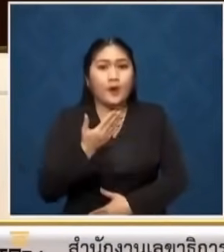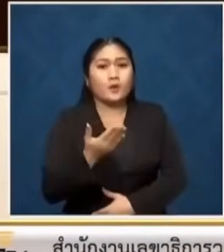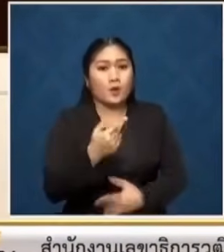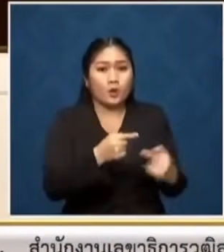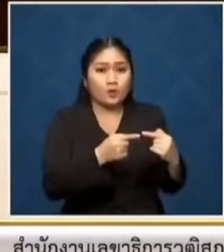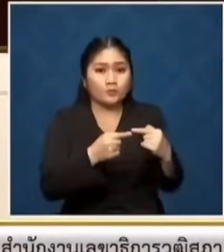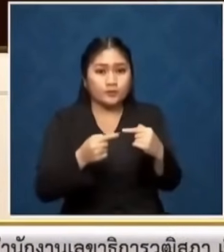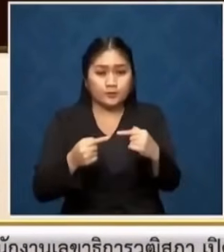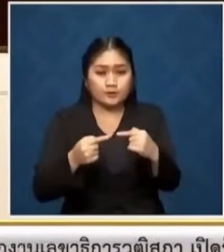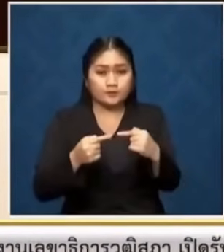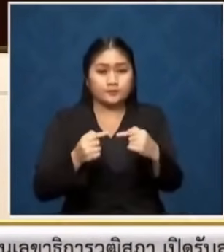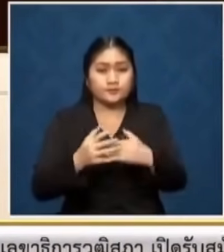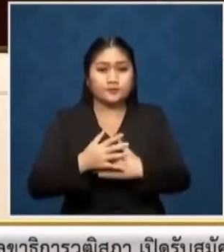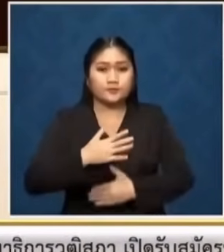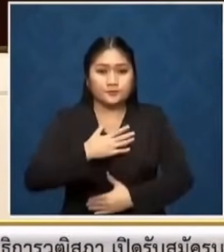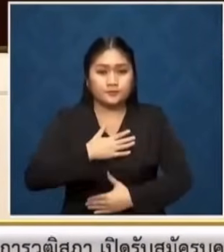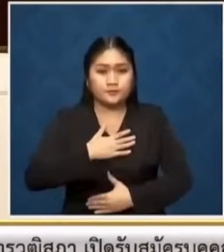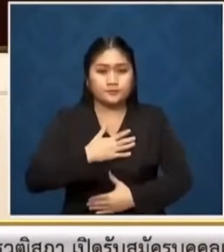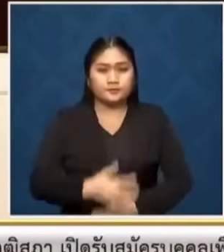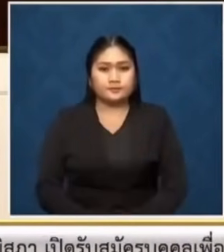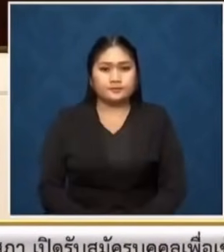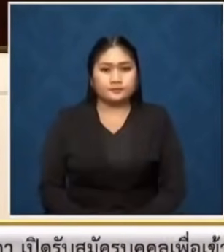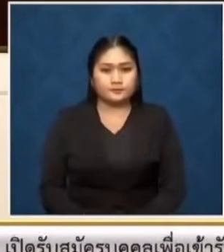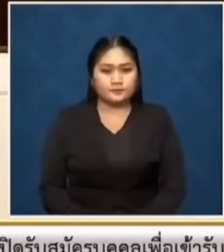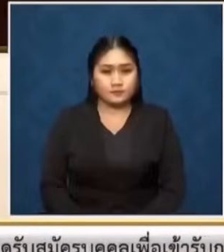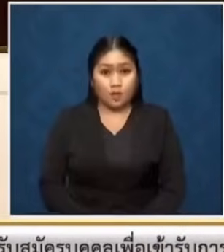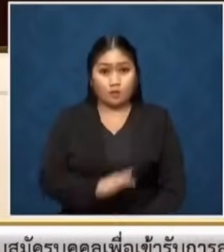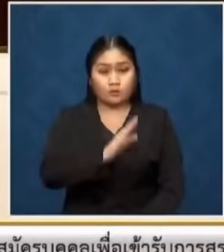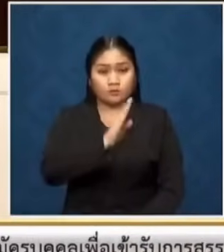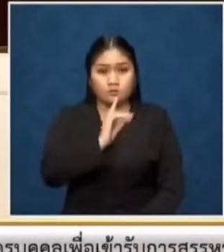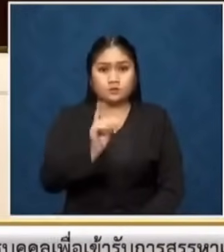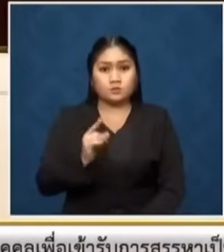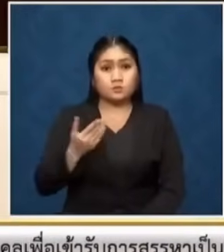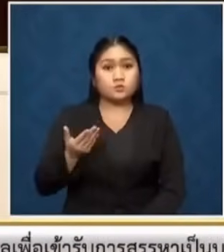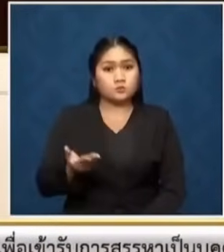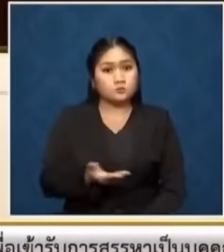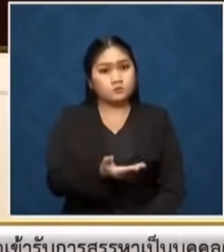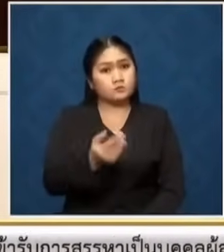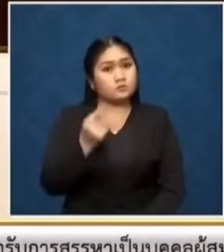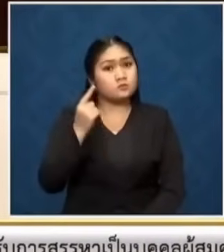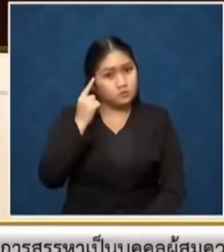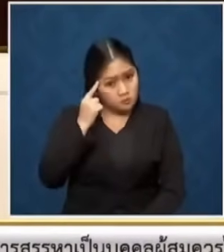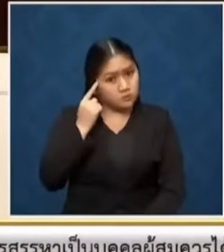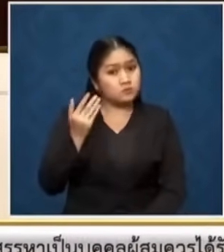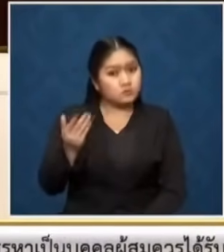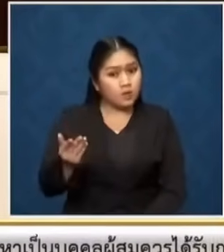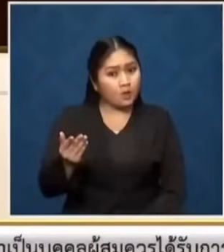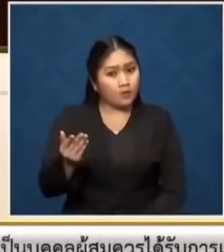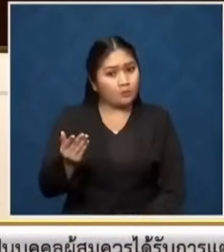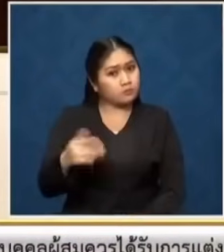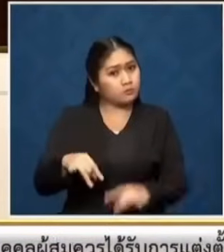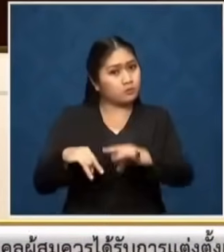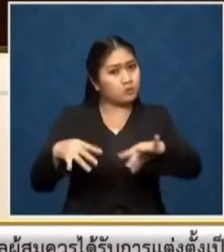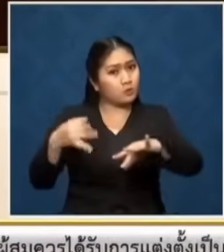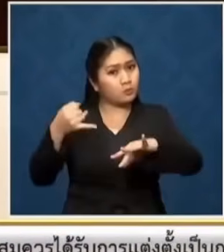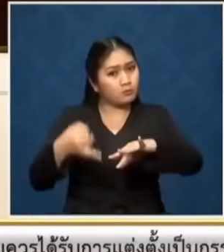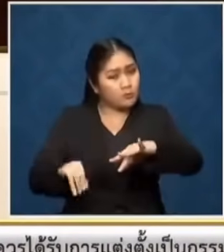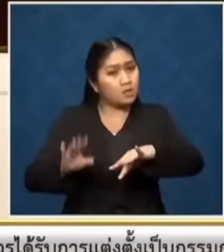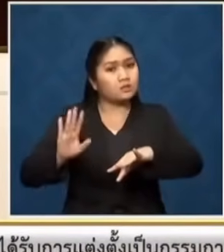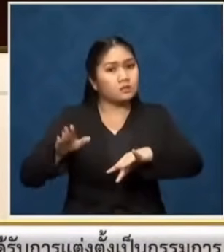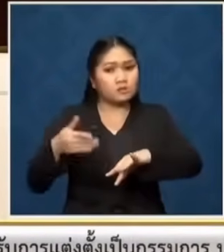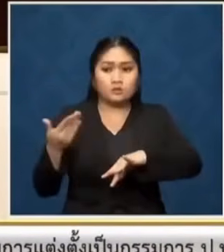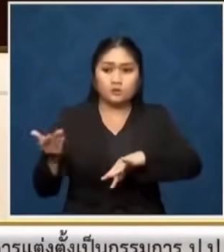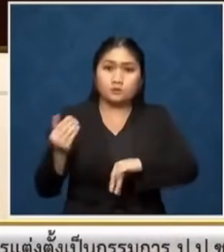ต่อนะครับผมขอดำเนินการต่อถ้าท่านคิดว่าไม่ถูกข้อบังคับท่านก็ดำเนิน